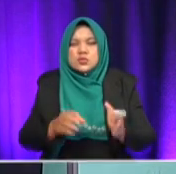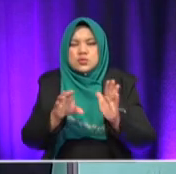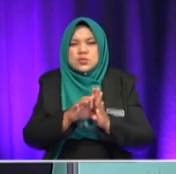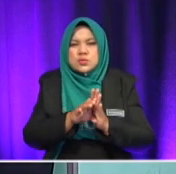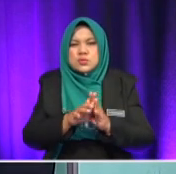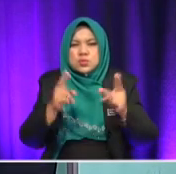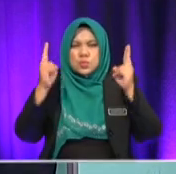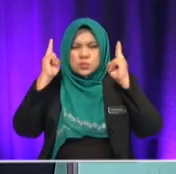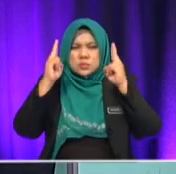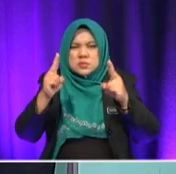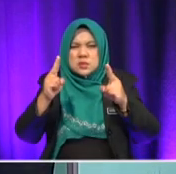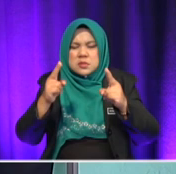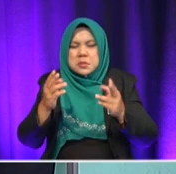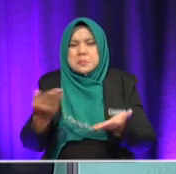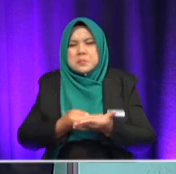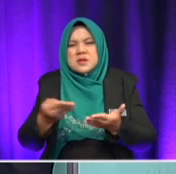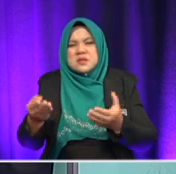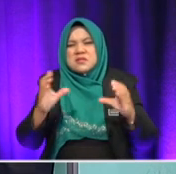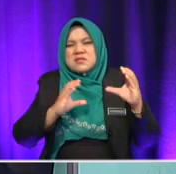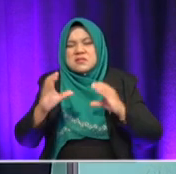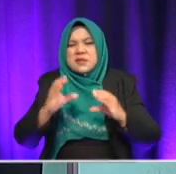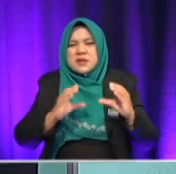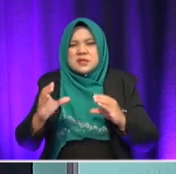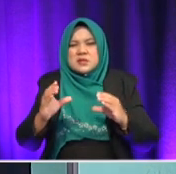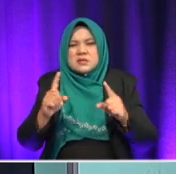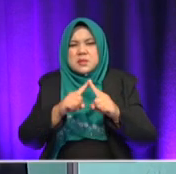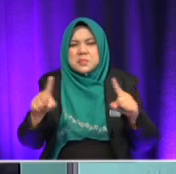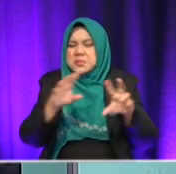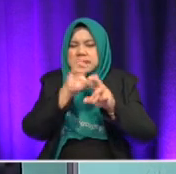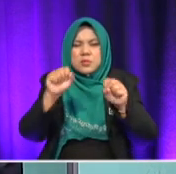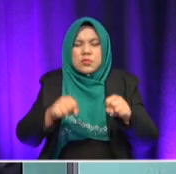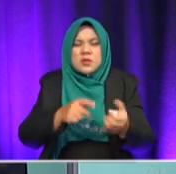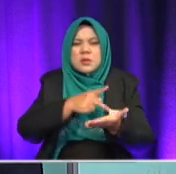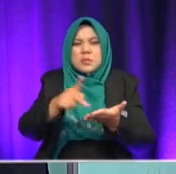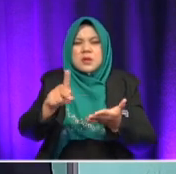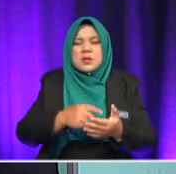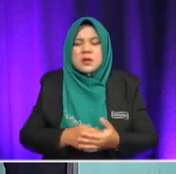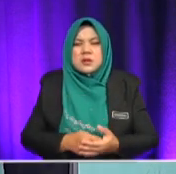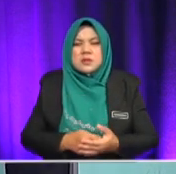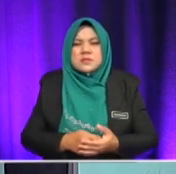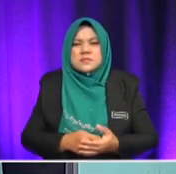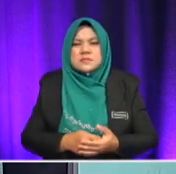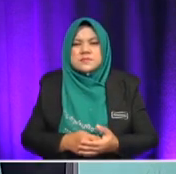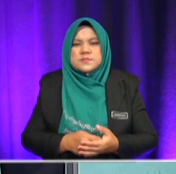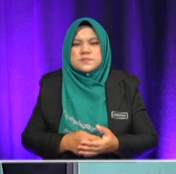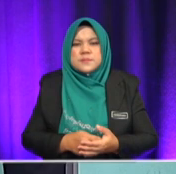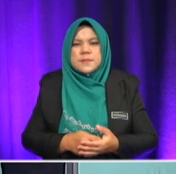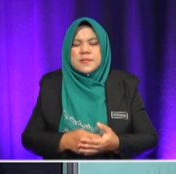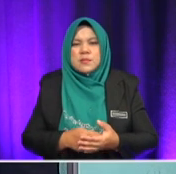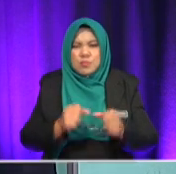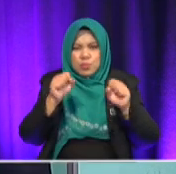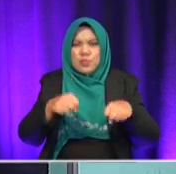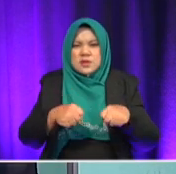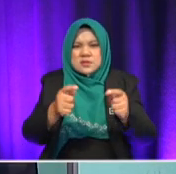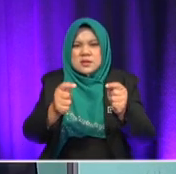beli kereta Disney tapi saya tak mampu tak bayar ya saya tidak minta